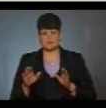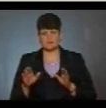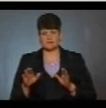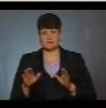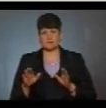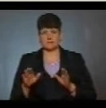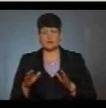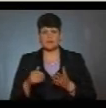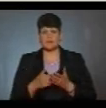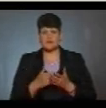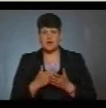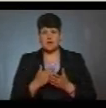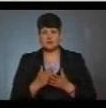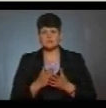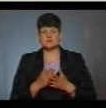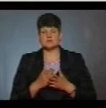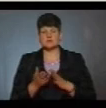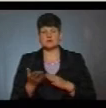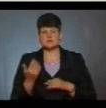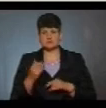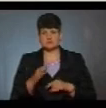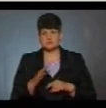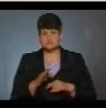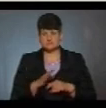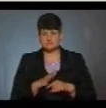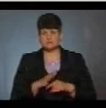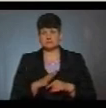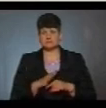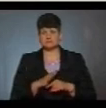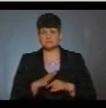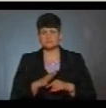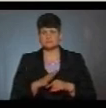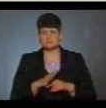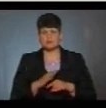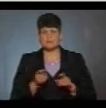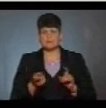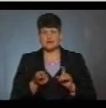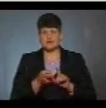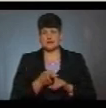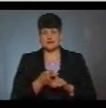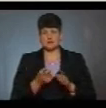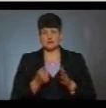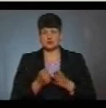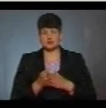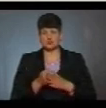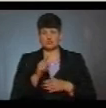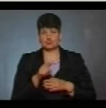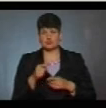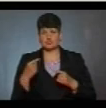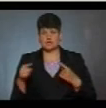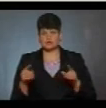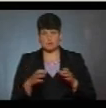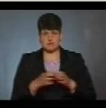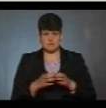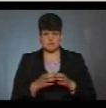якостей професійних чи особистісних того чи іншого кандидата, а приналежності до тієї чи іншої